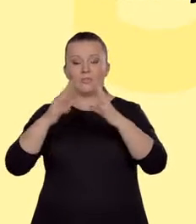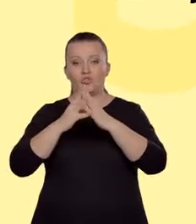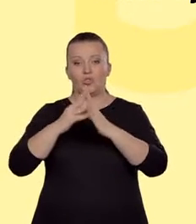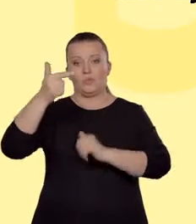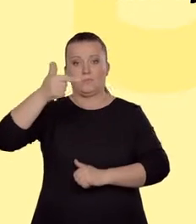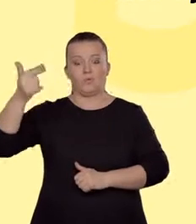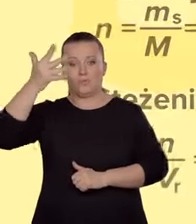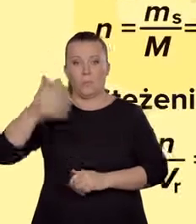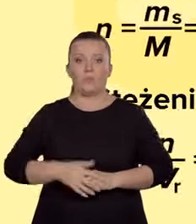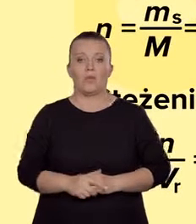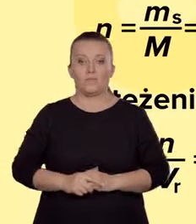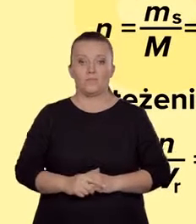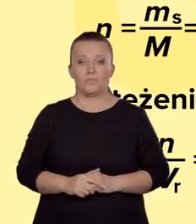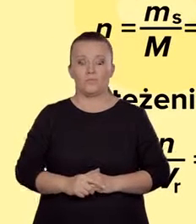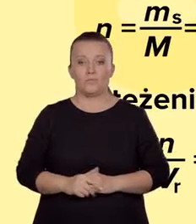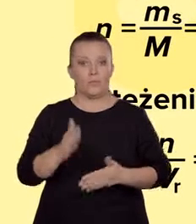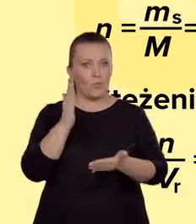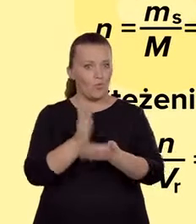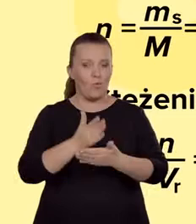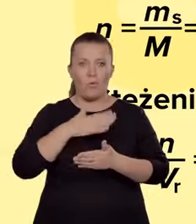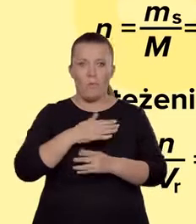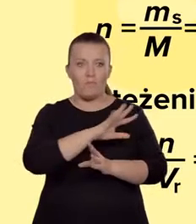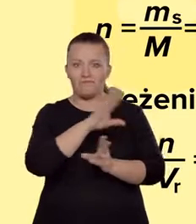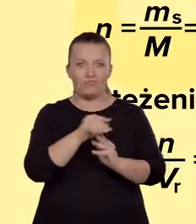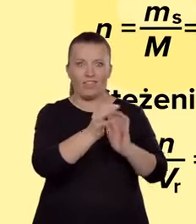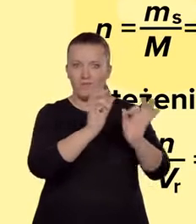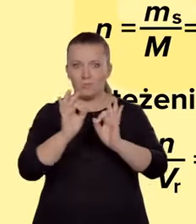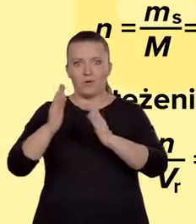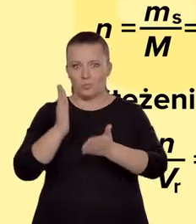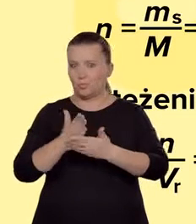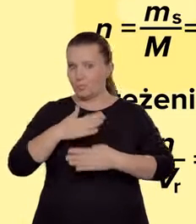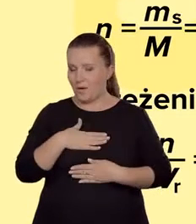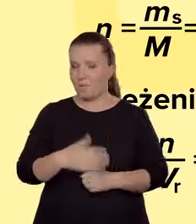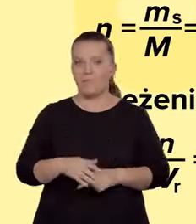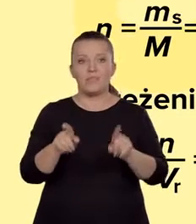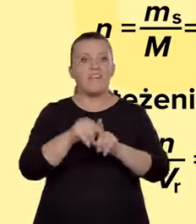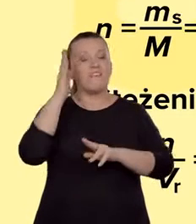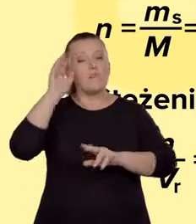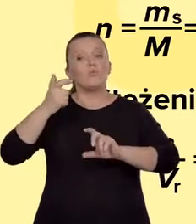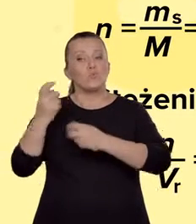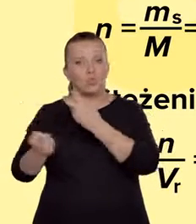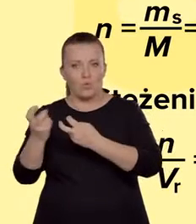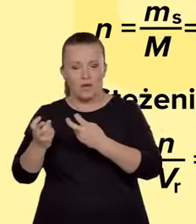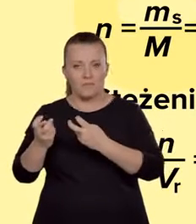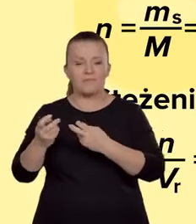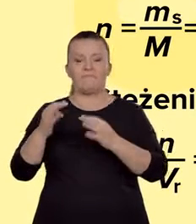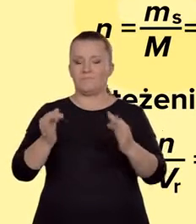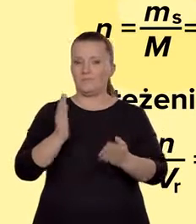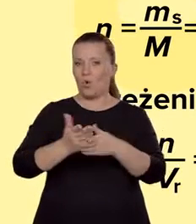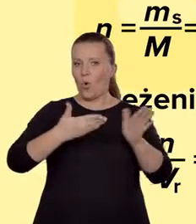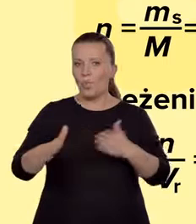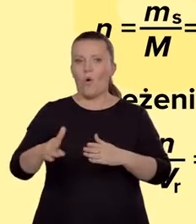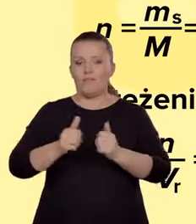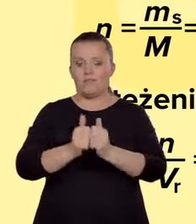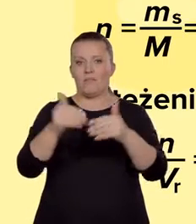do minus 5. Mamy już wszystkie dane. Wiemy także, czego szukamy. Jesteśmy zatem gotowi, aby